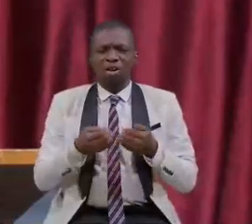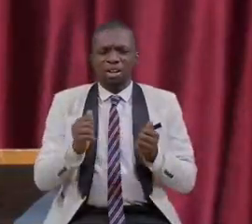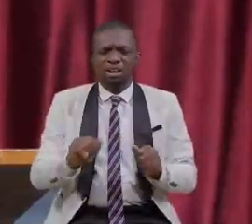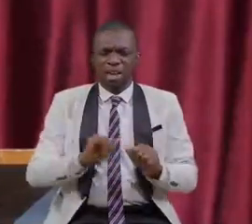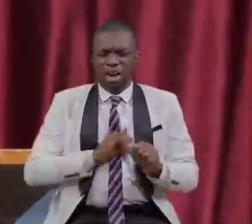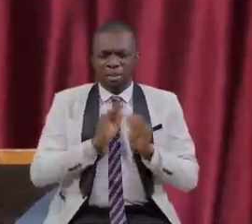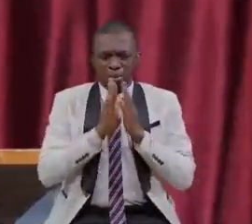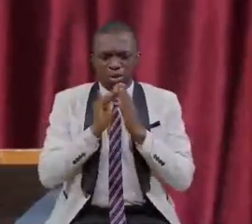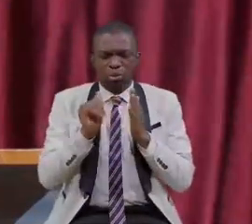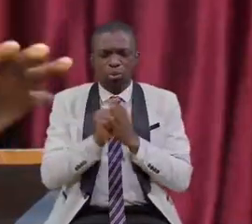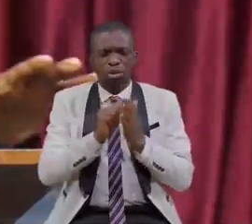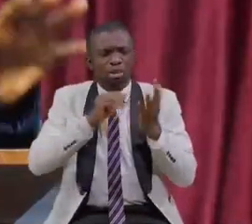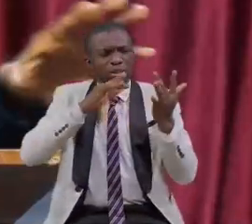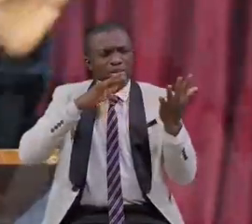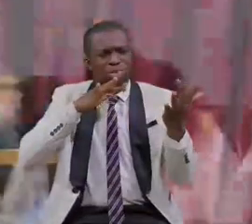attente?